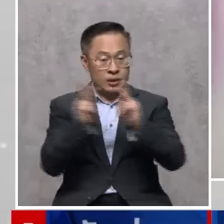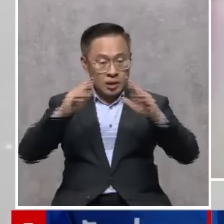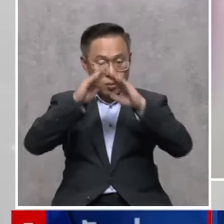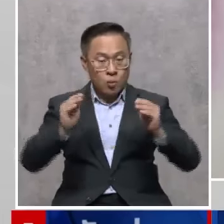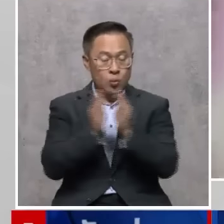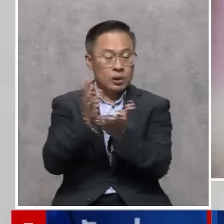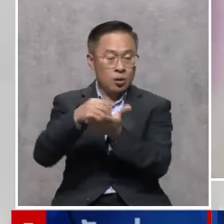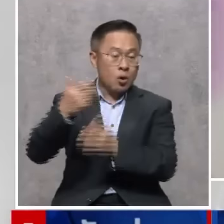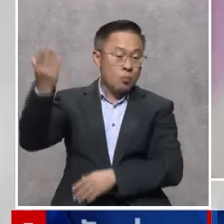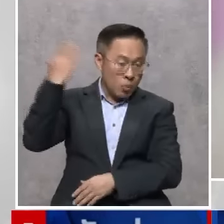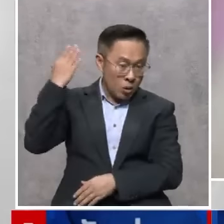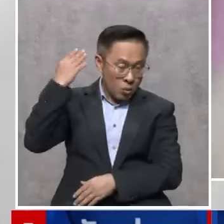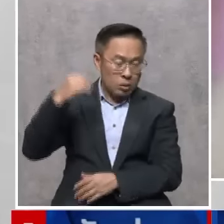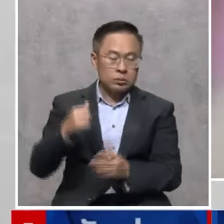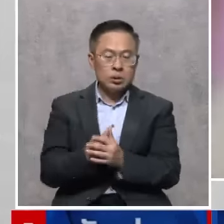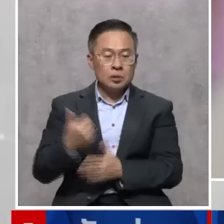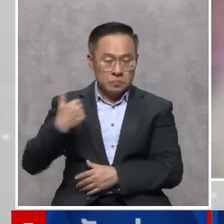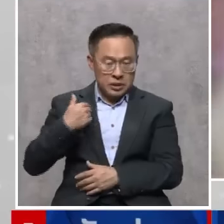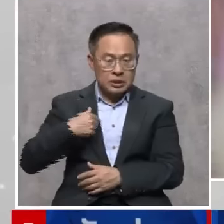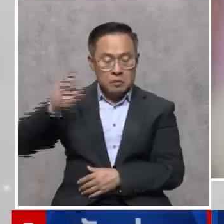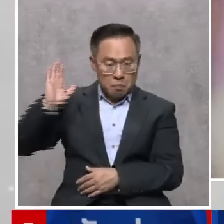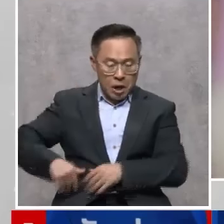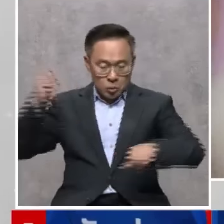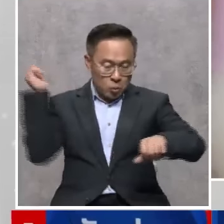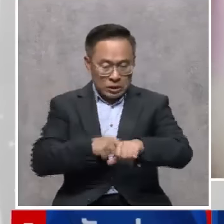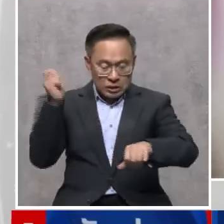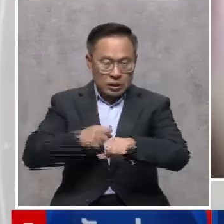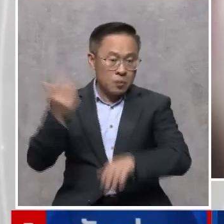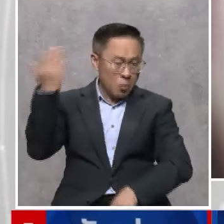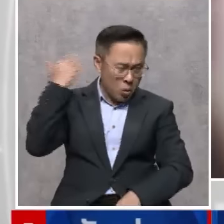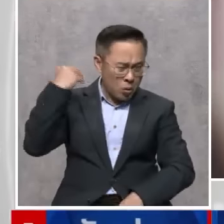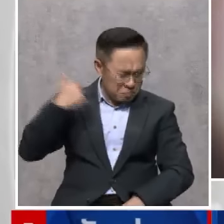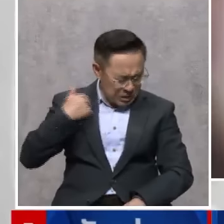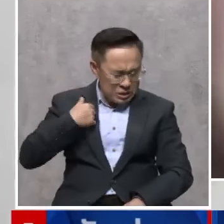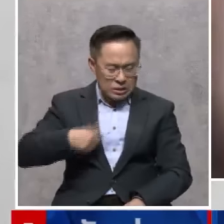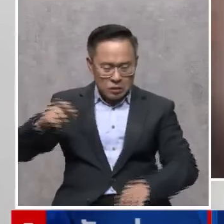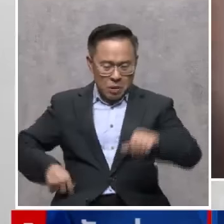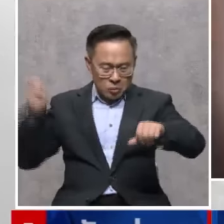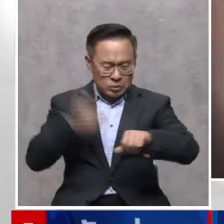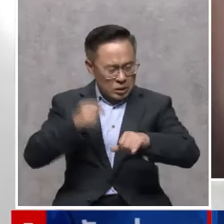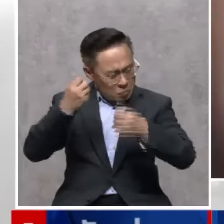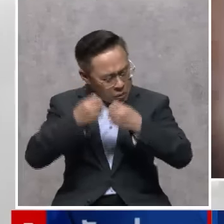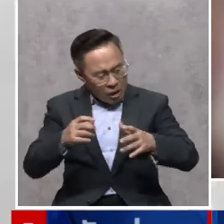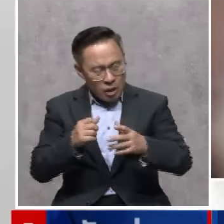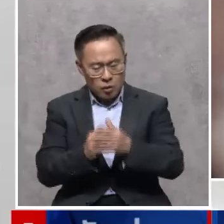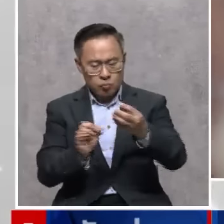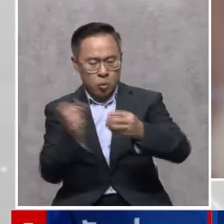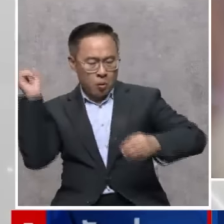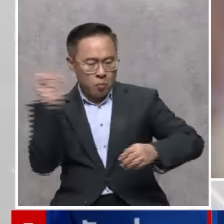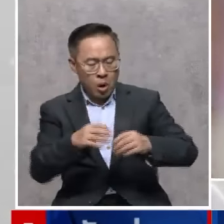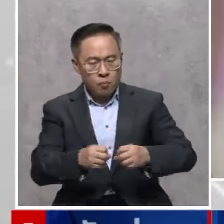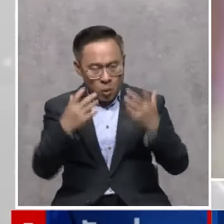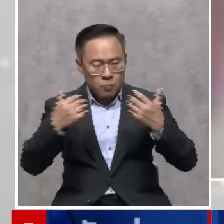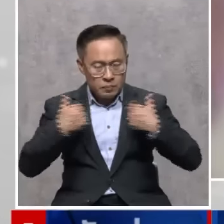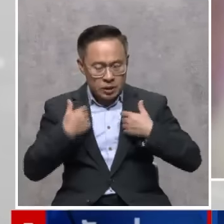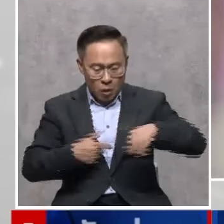ว่าเมื่อก่อนเนี่ยเคยถูกตีไปแล้วนะสุนัขบางตัวเย็บไป30เข็ม ถูกระเบิดปิงปองอีกบางตัว